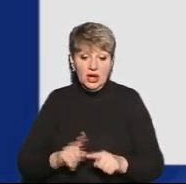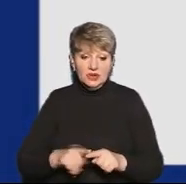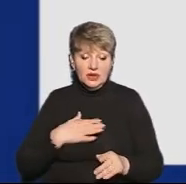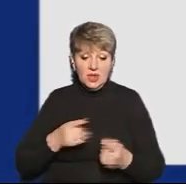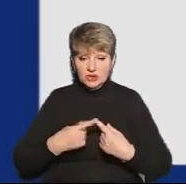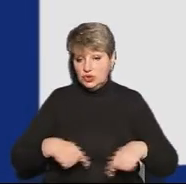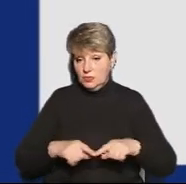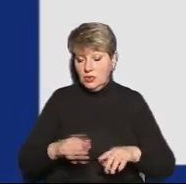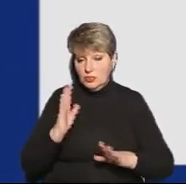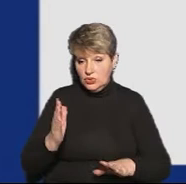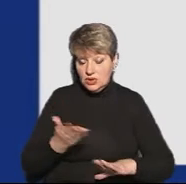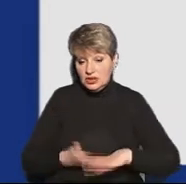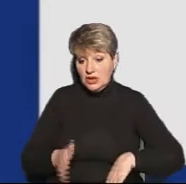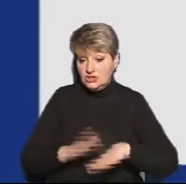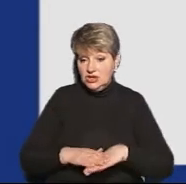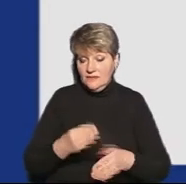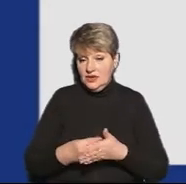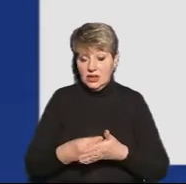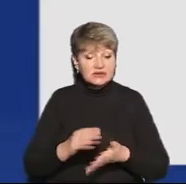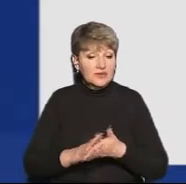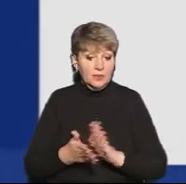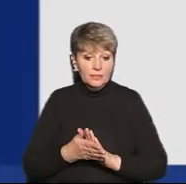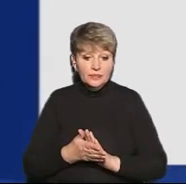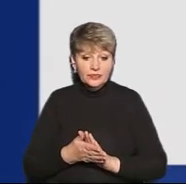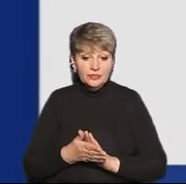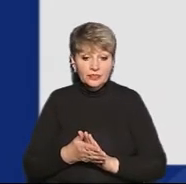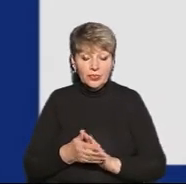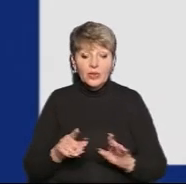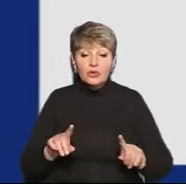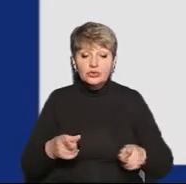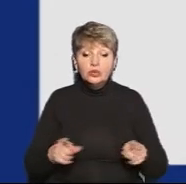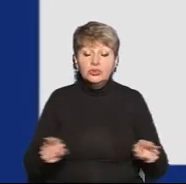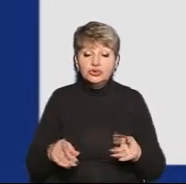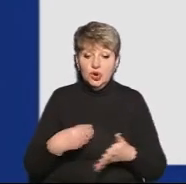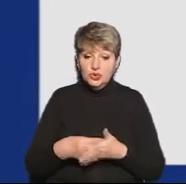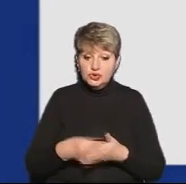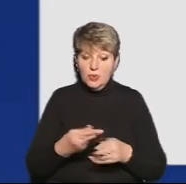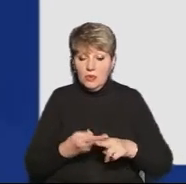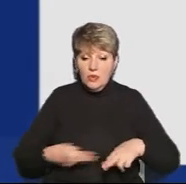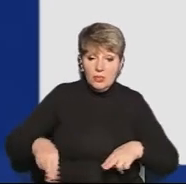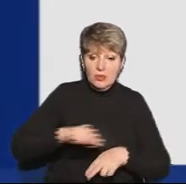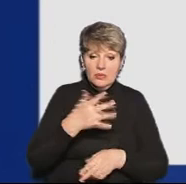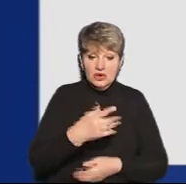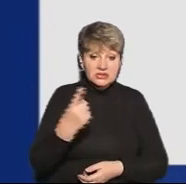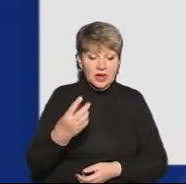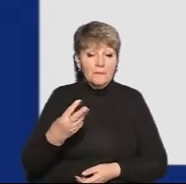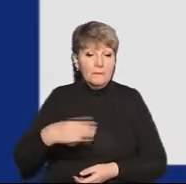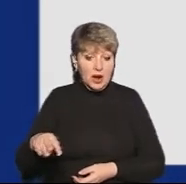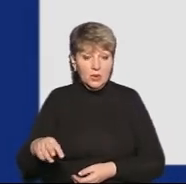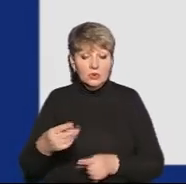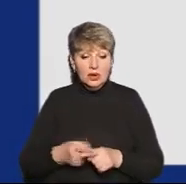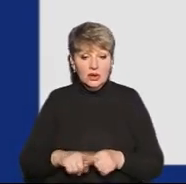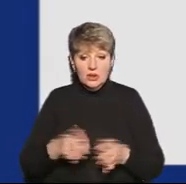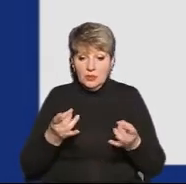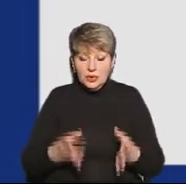дуже важке фінансове положення, тому що сума заборгованості в 50 мільйонів, вона